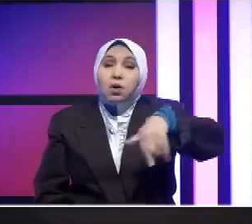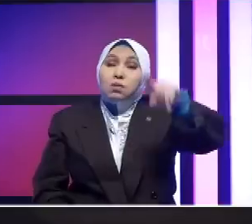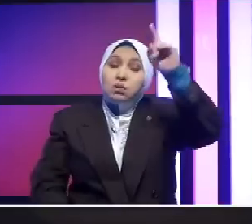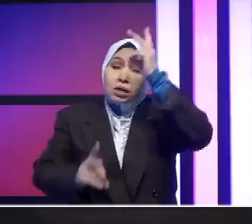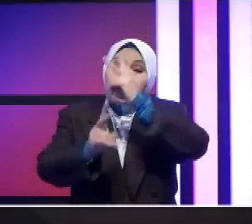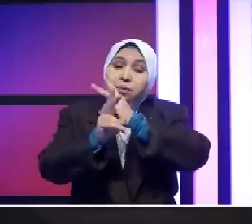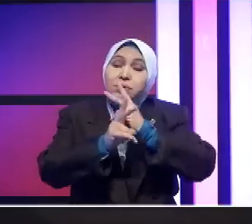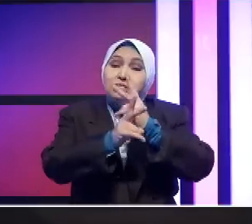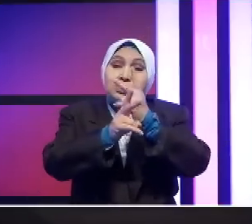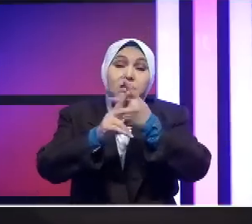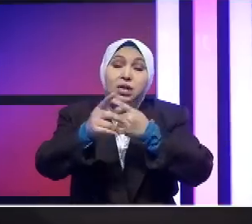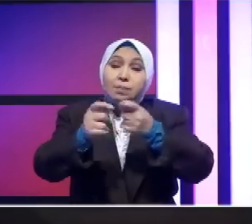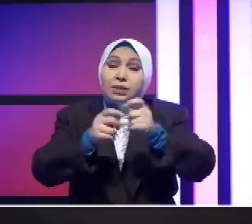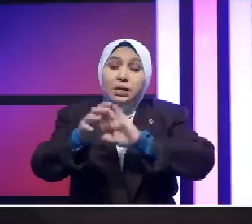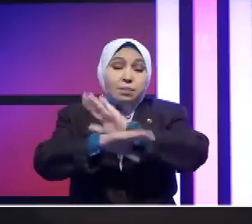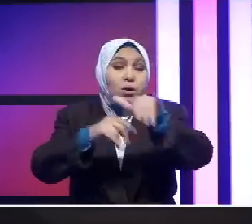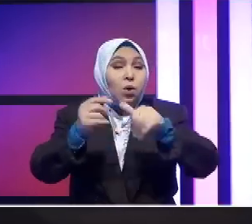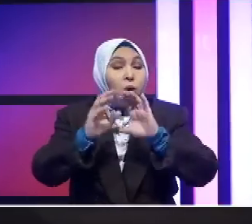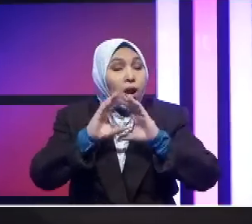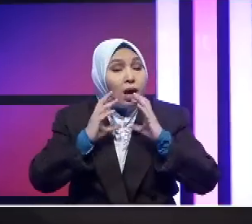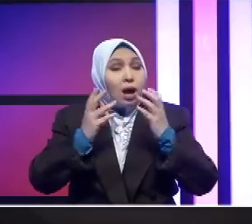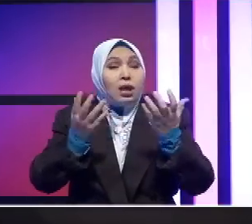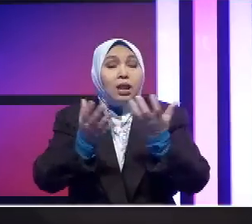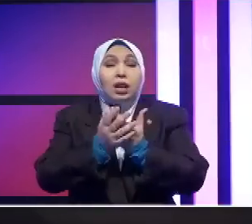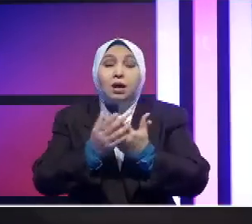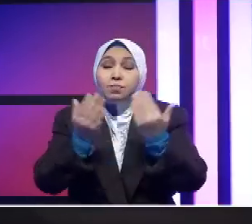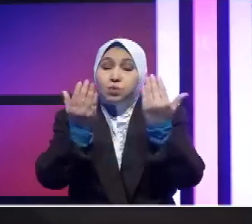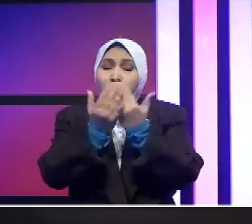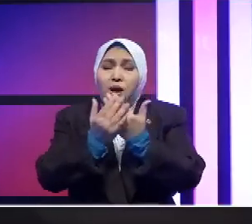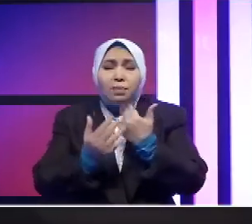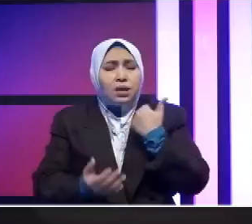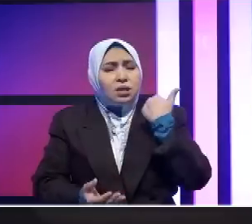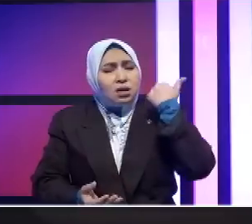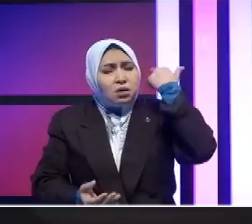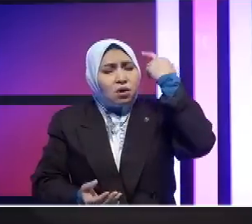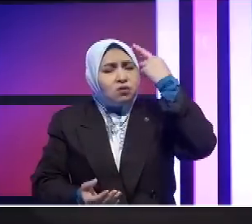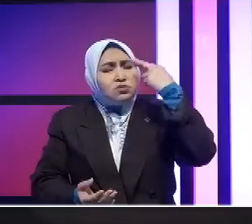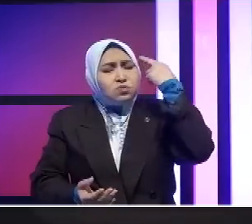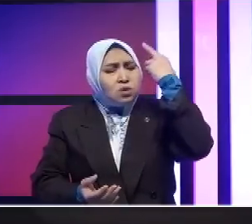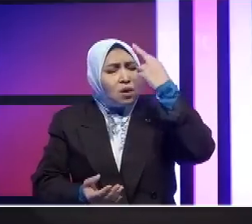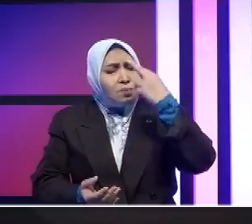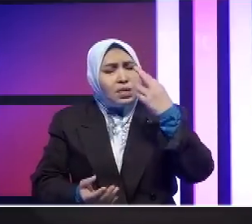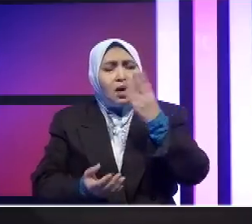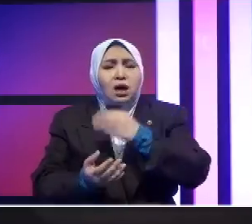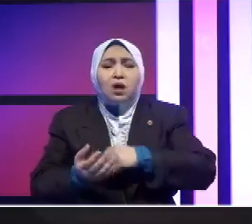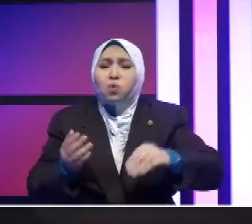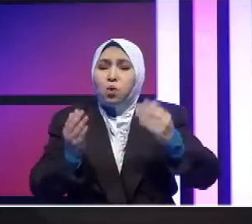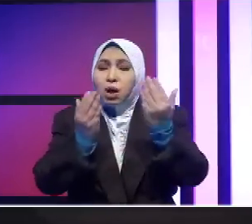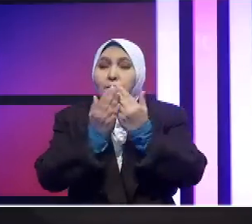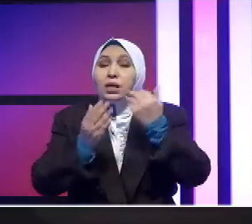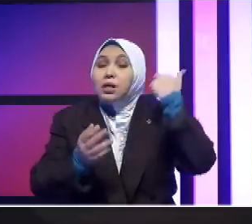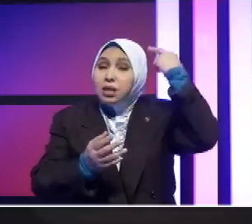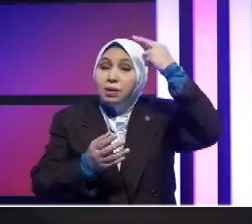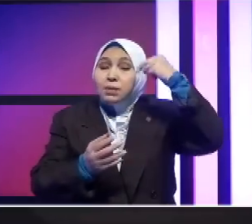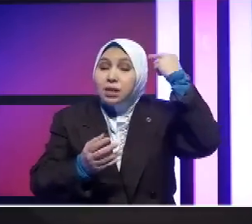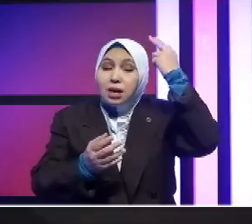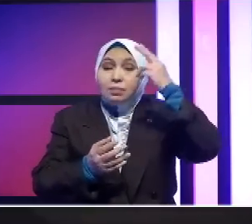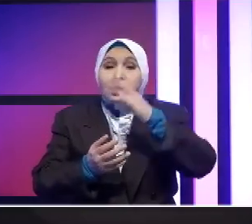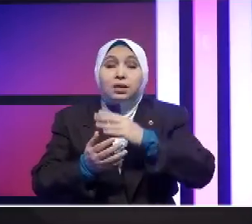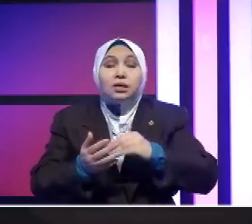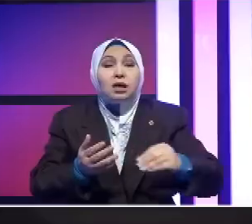Alhamdulillahi rabbil alamin. Wassalatu wassalamu ala asyrafil anbiya'i wal